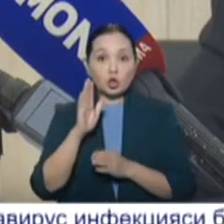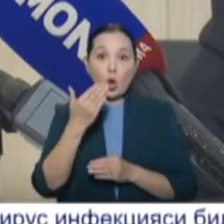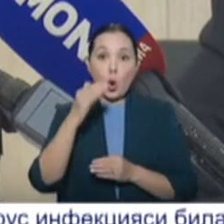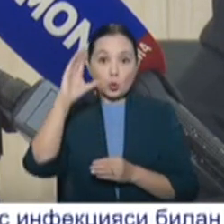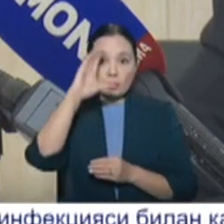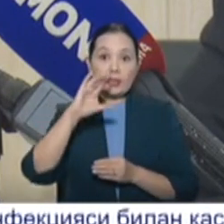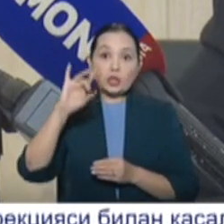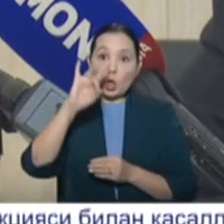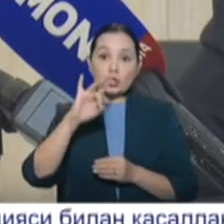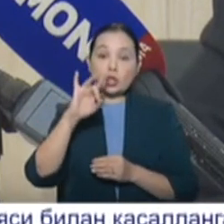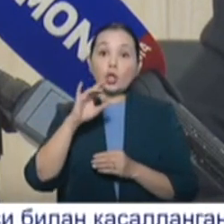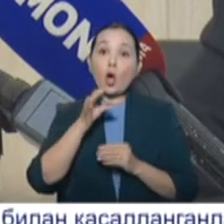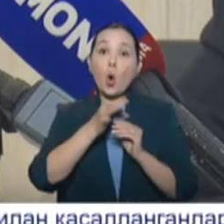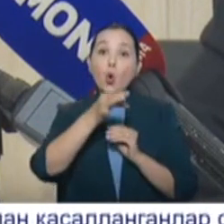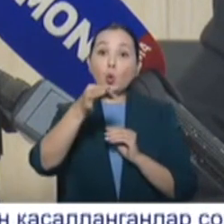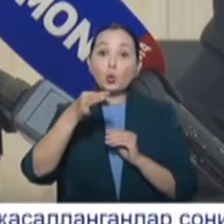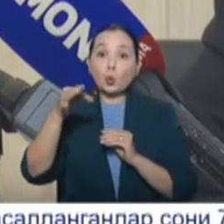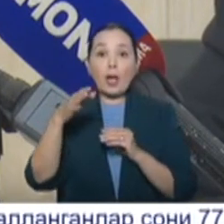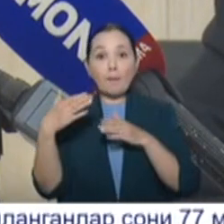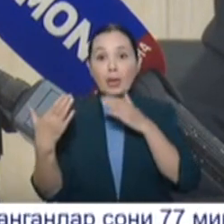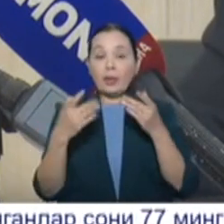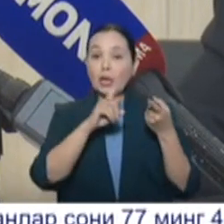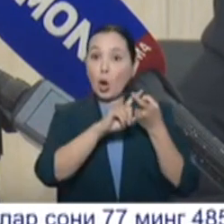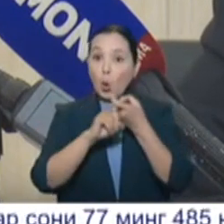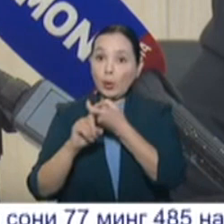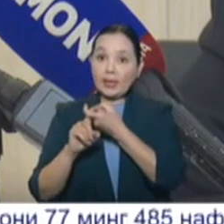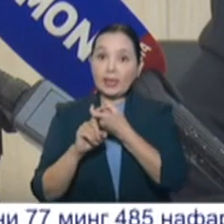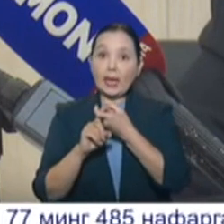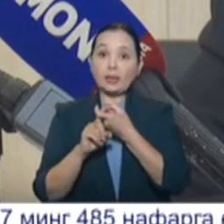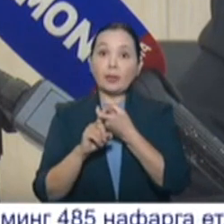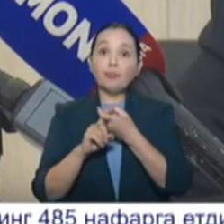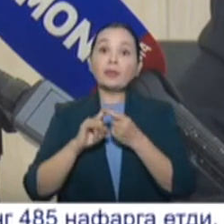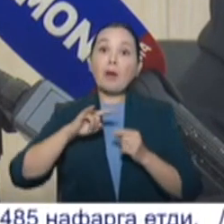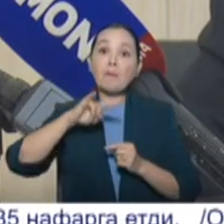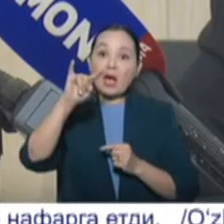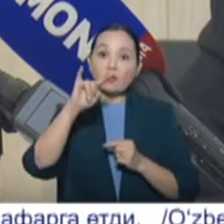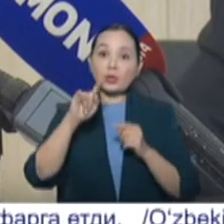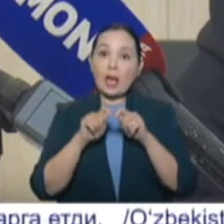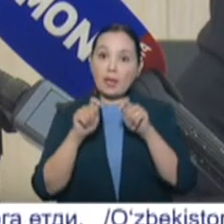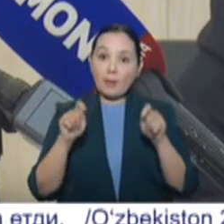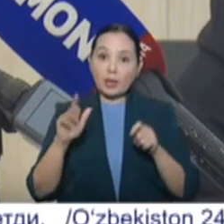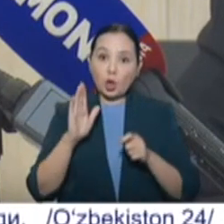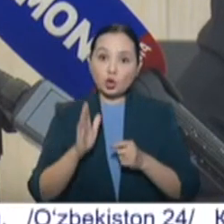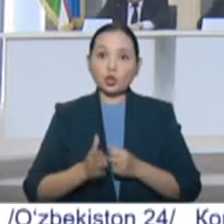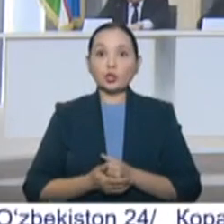O'zbekiston Respublikasida hududlarni bir-biriga ulaydigan bir parvozlarni amalga oshiramiz.